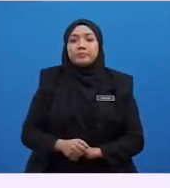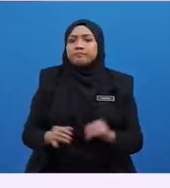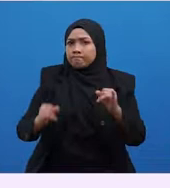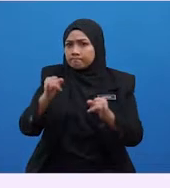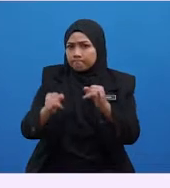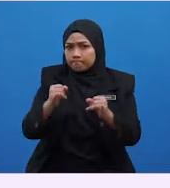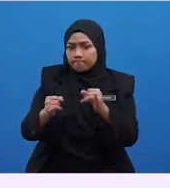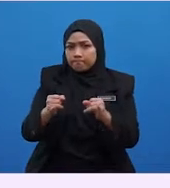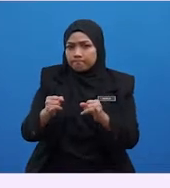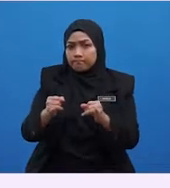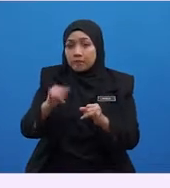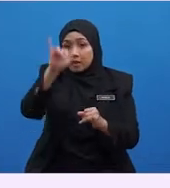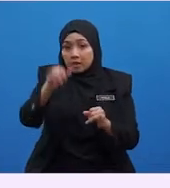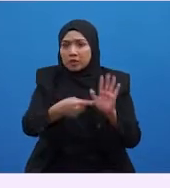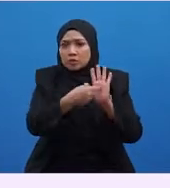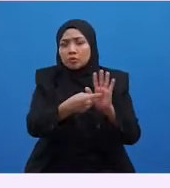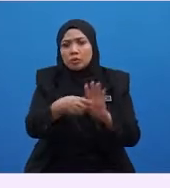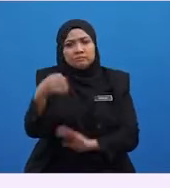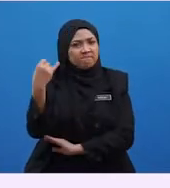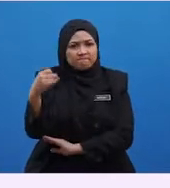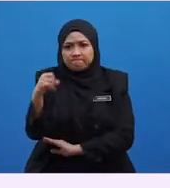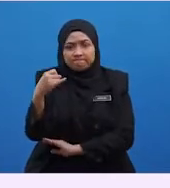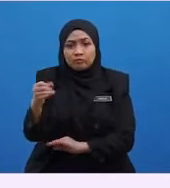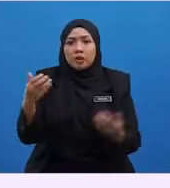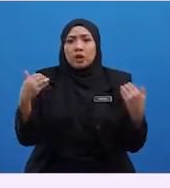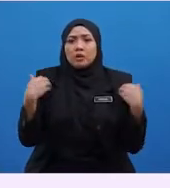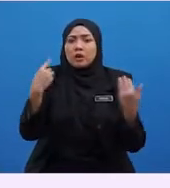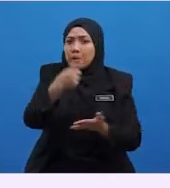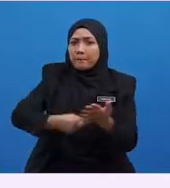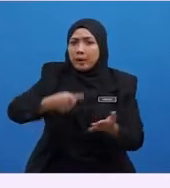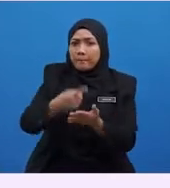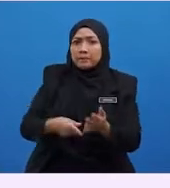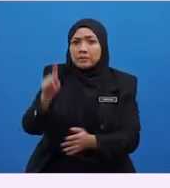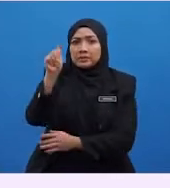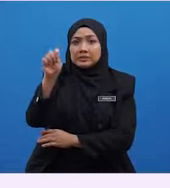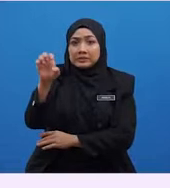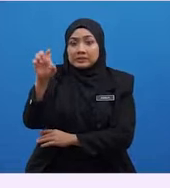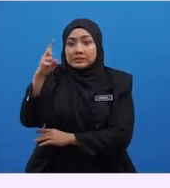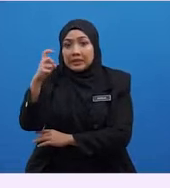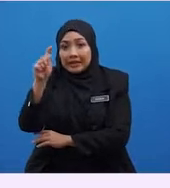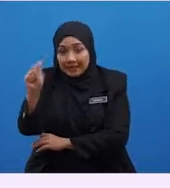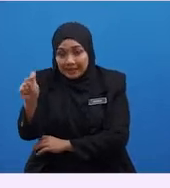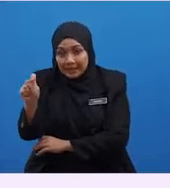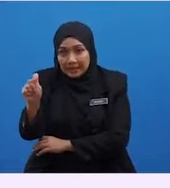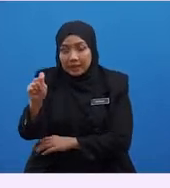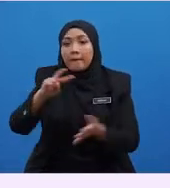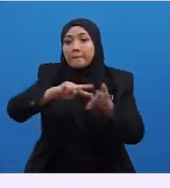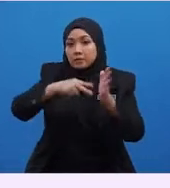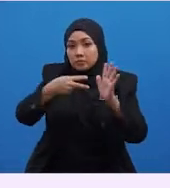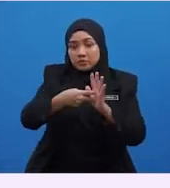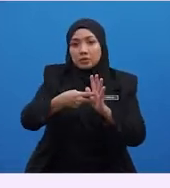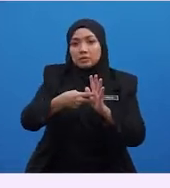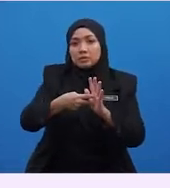Jika paparan yang ditunjukkan tidak mengandungi sebarang teks, maknanya capaian ke pangkalan